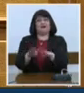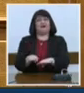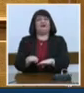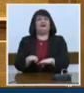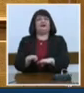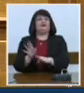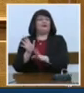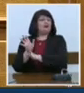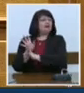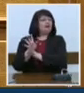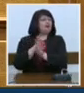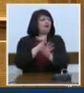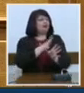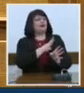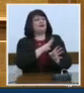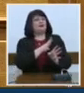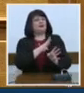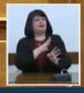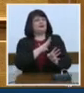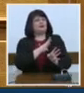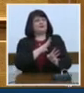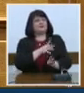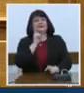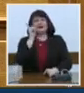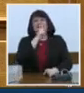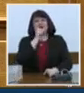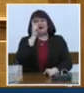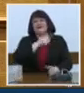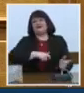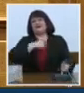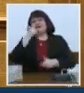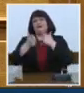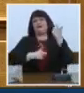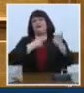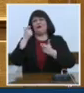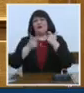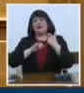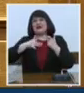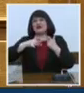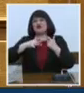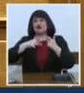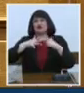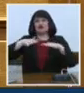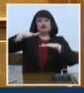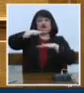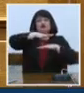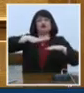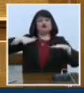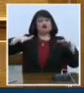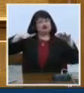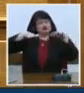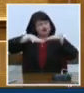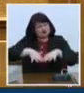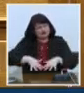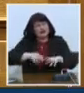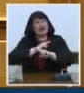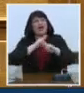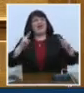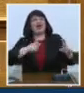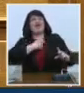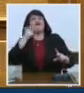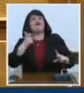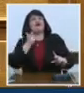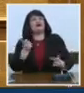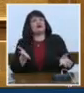αποπροσανατολισμό. Γιατί οι ψεύτικες κραυγές μπορεί να σκεπάσουν τις καθαρές φωνές. Αντί για